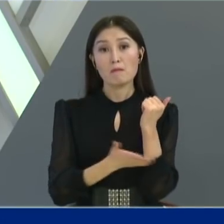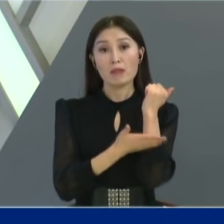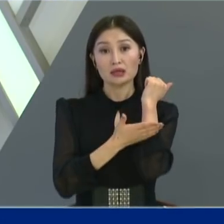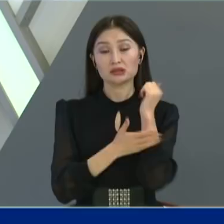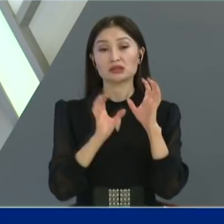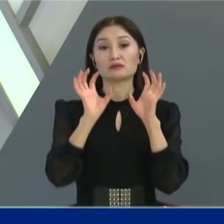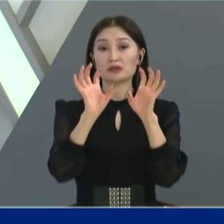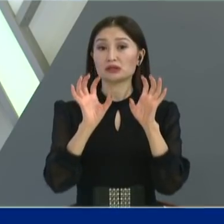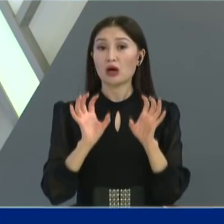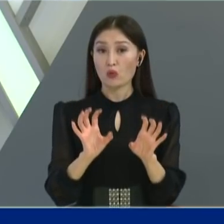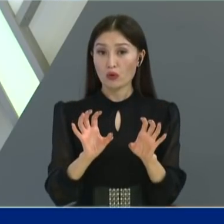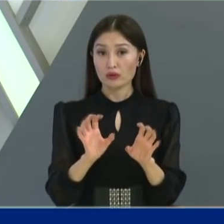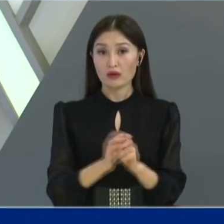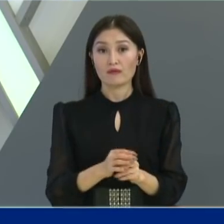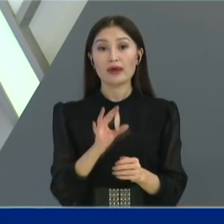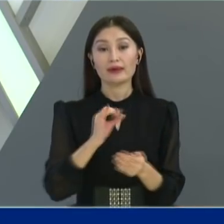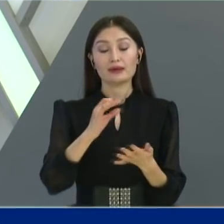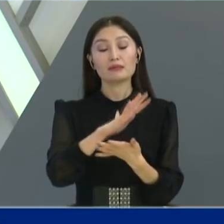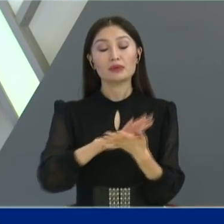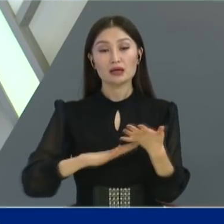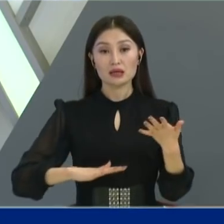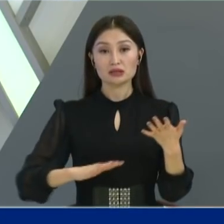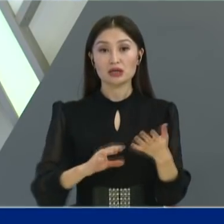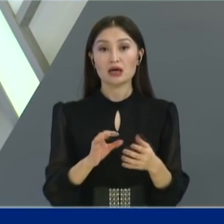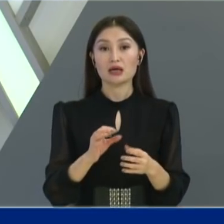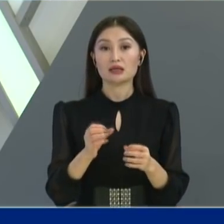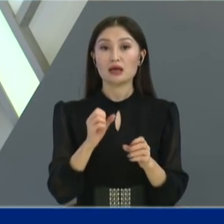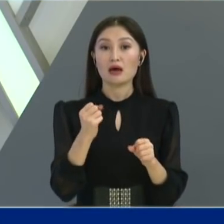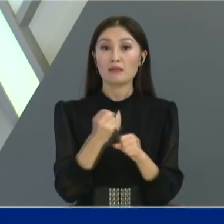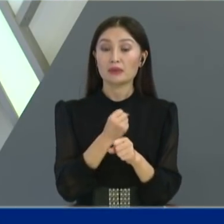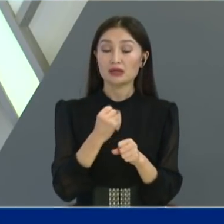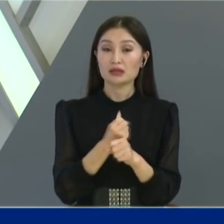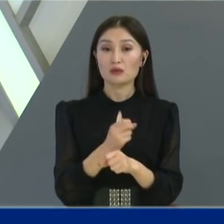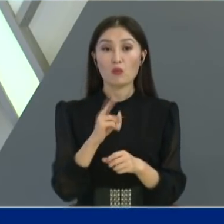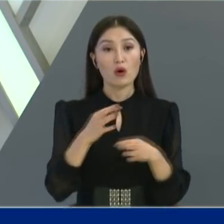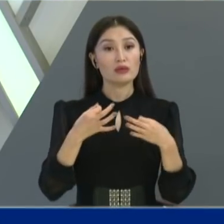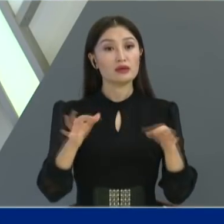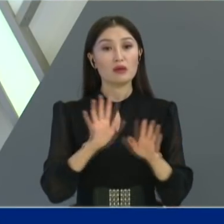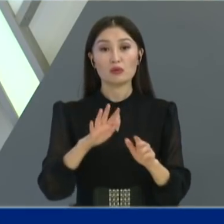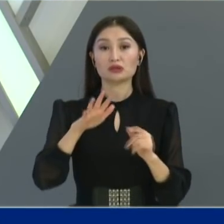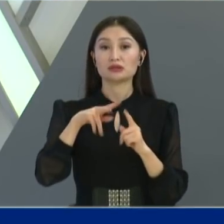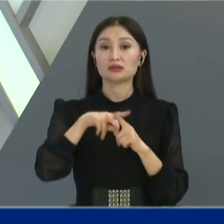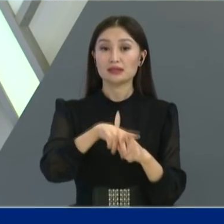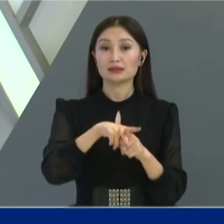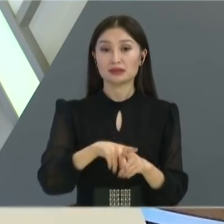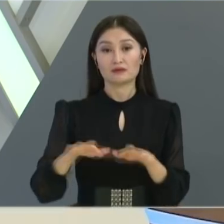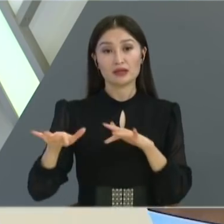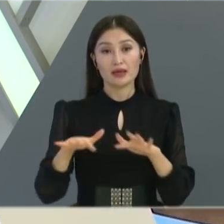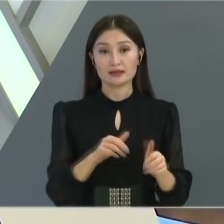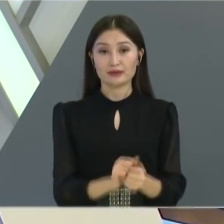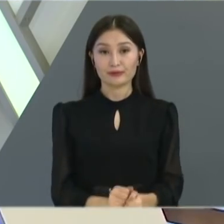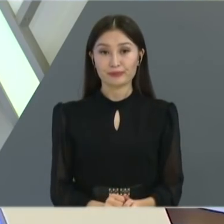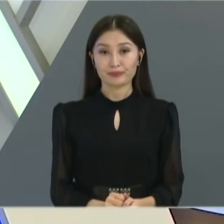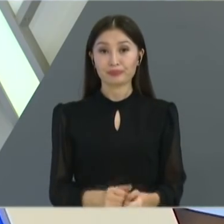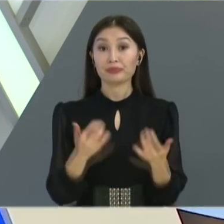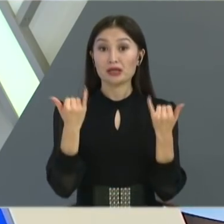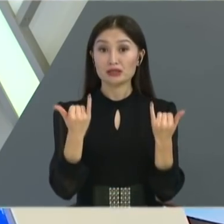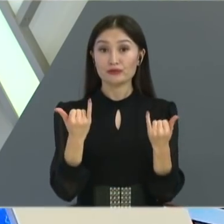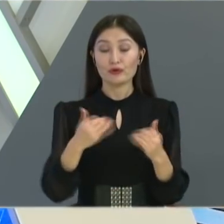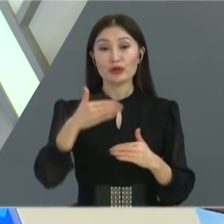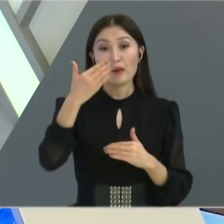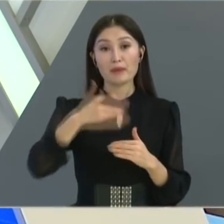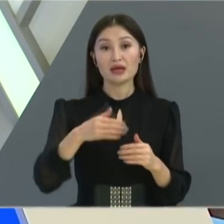верховенство закона в стране и продолжать применять меры по недопущению насильственных действий. Сегодня